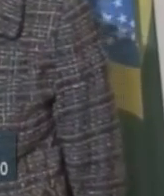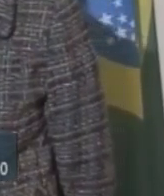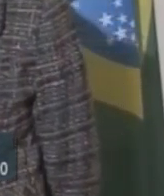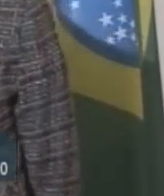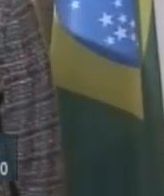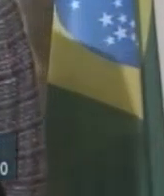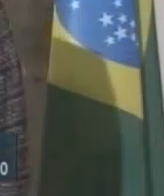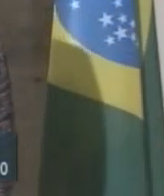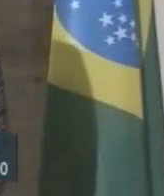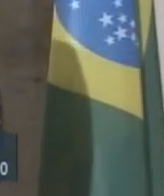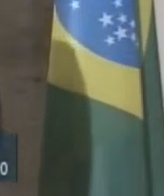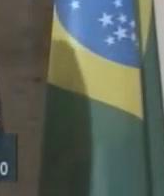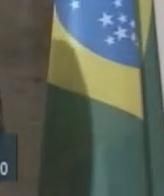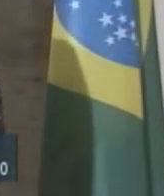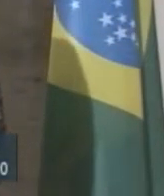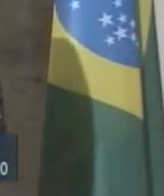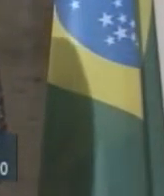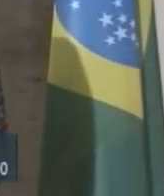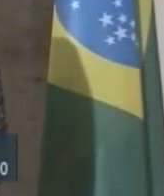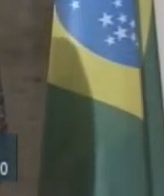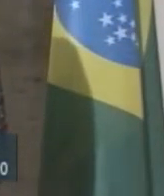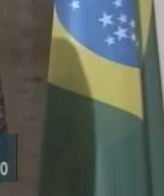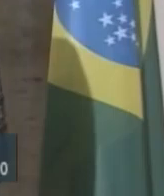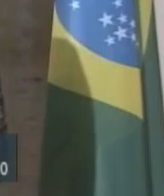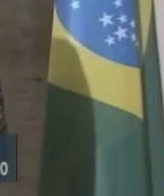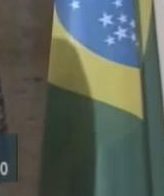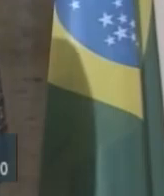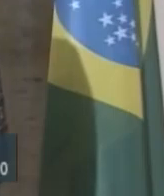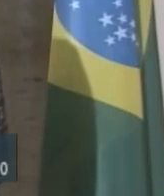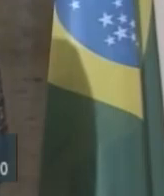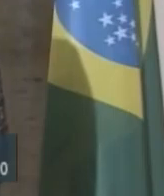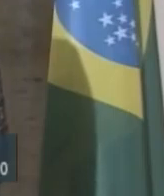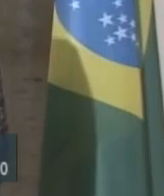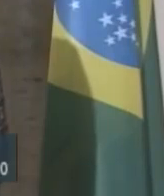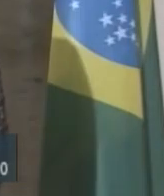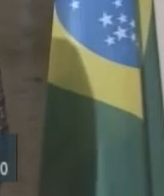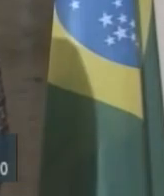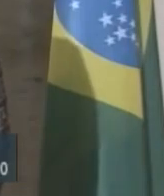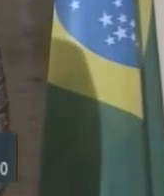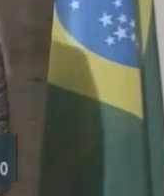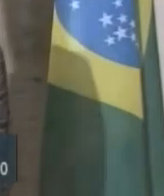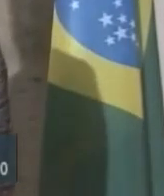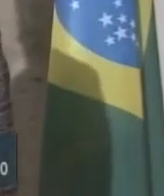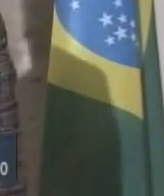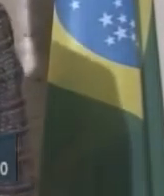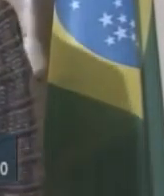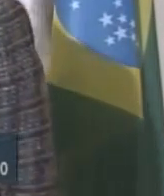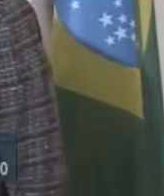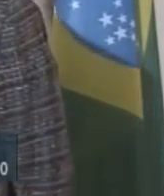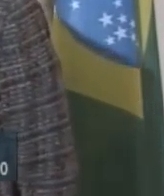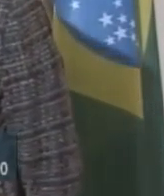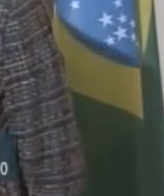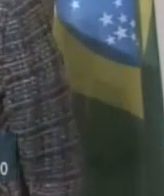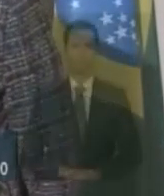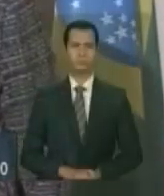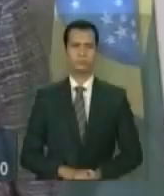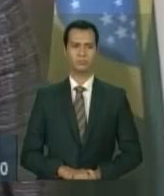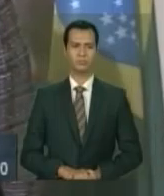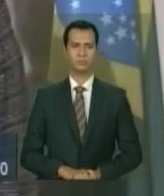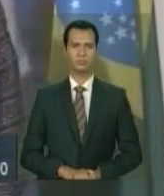комуникация и всякакъв друг вид технологии, в които имаме възможност да се допълним. И